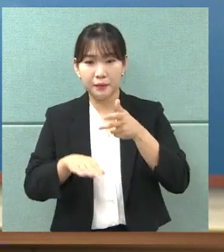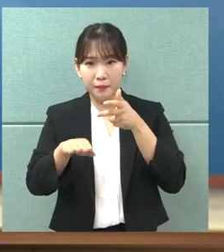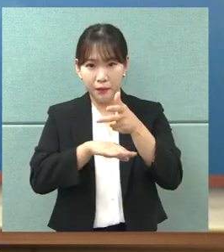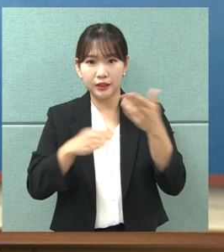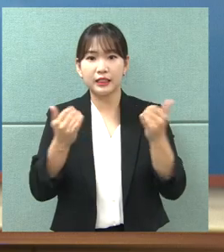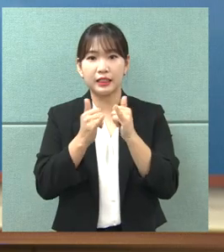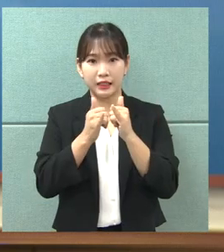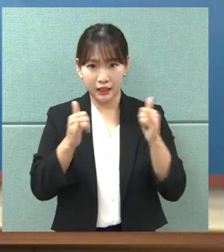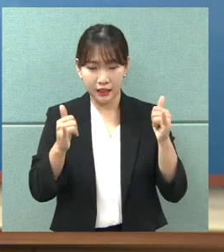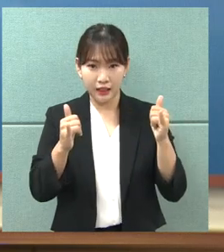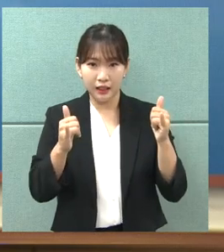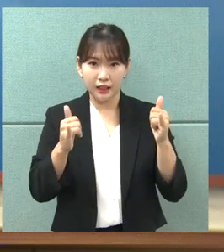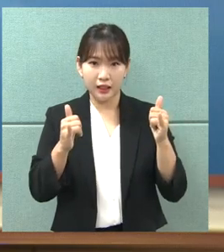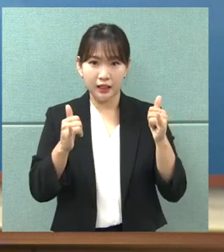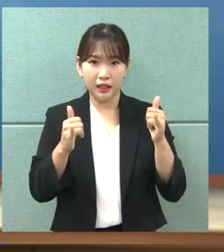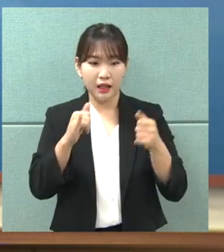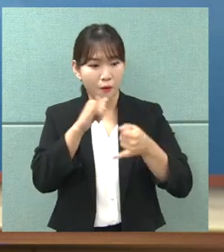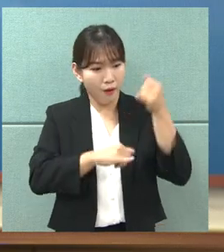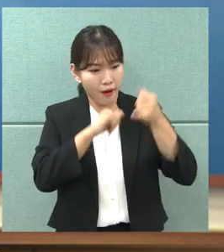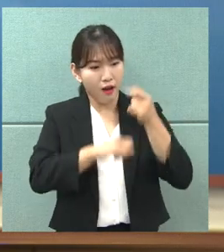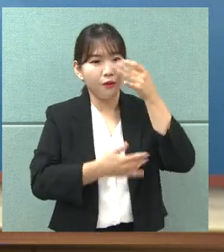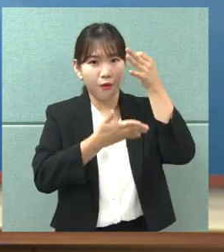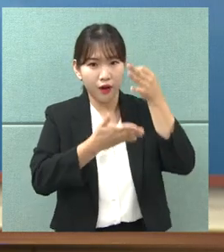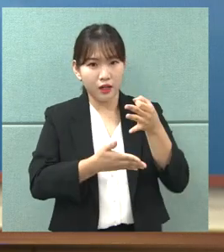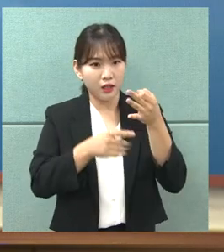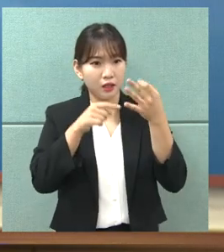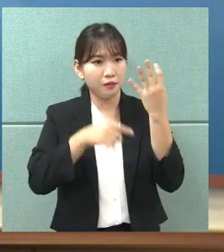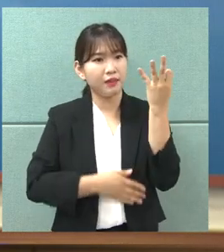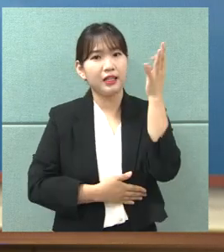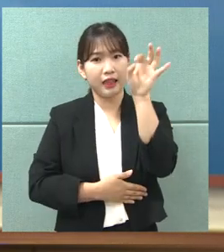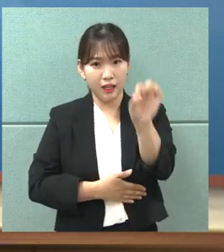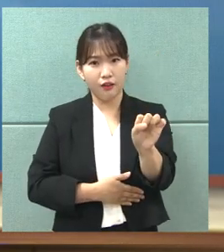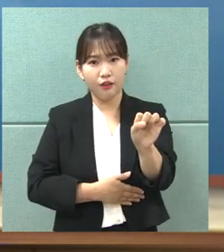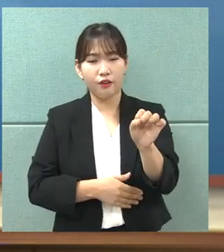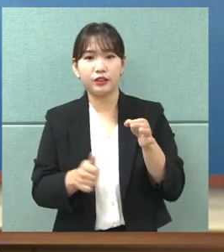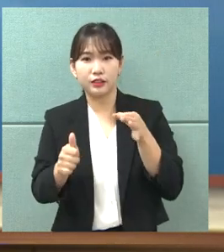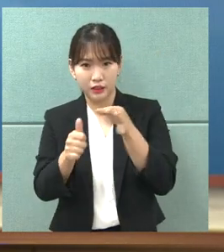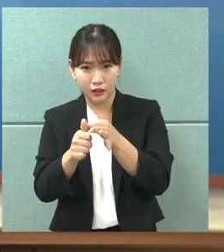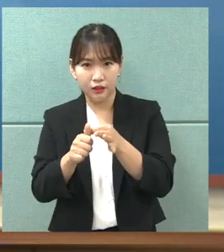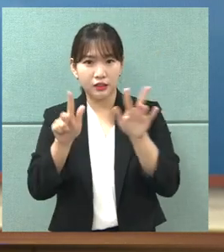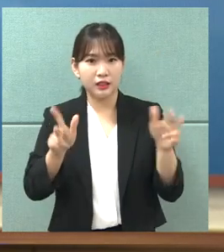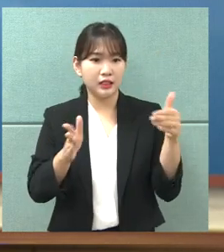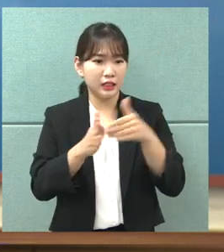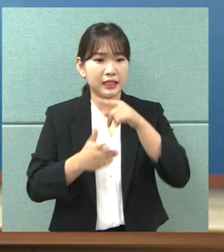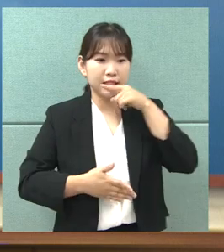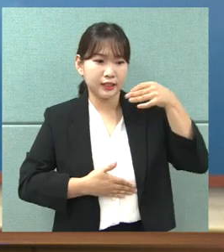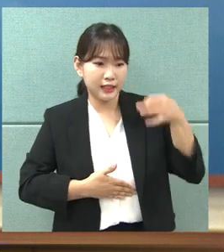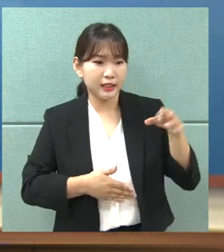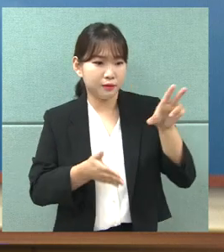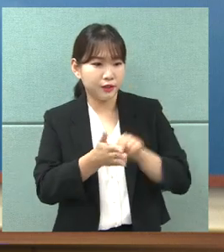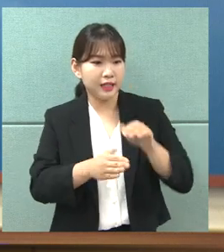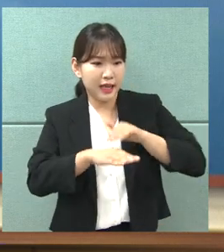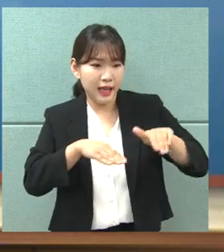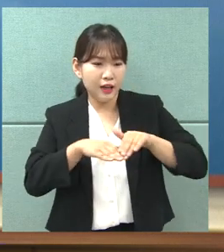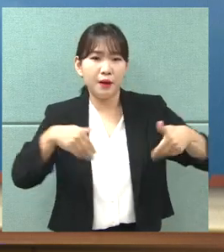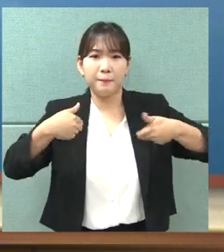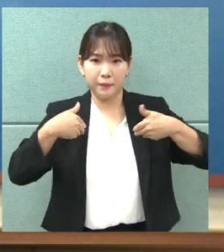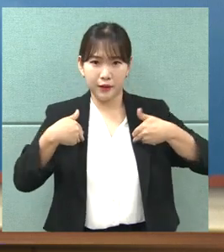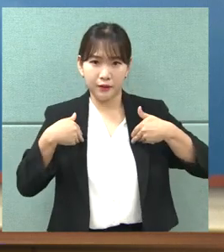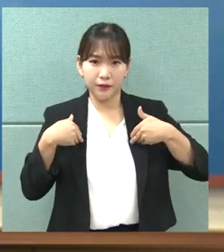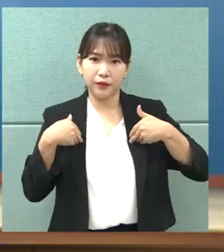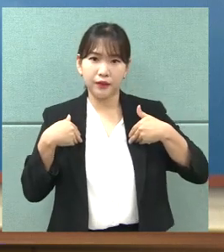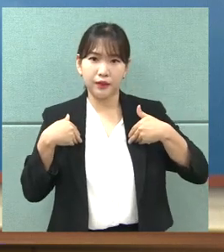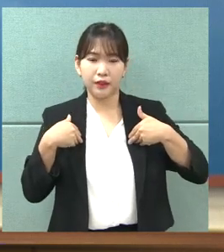노동자 체불임금 14억원 등 그동안 적자 문제 해결에 필요한